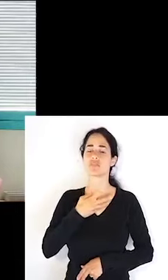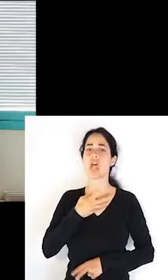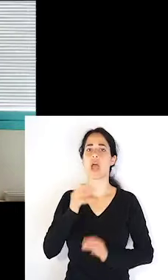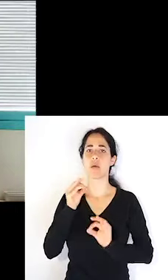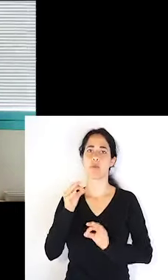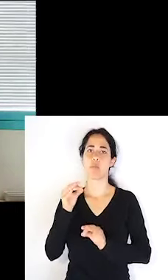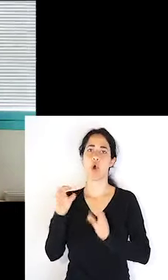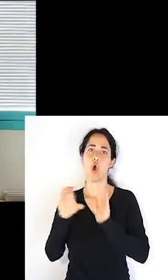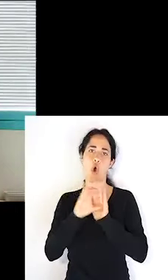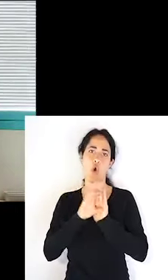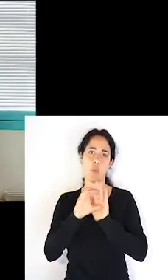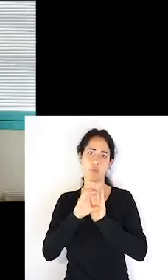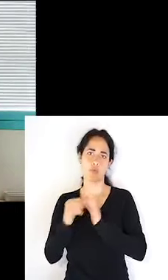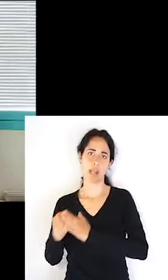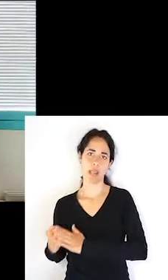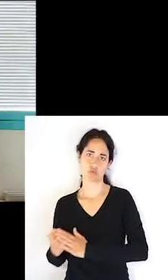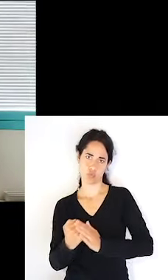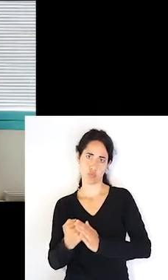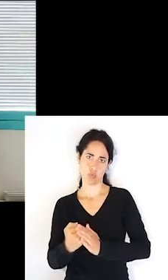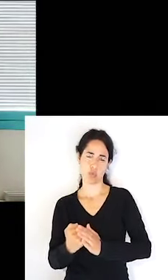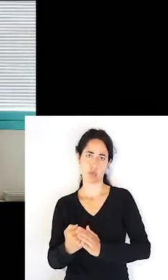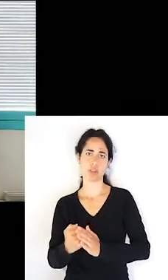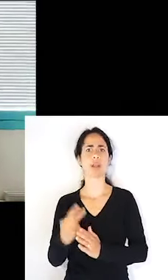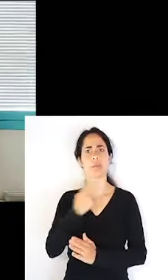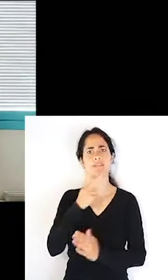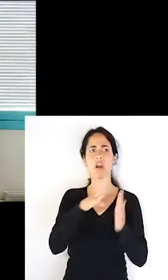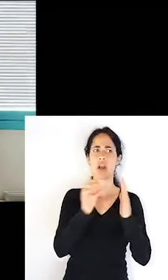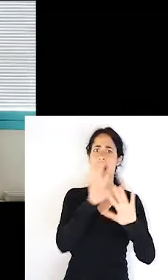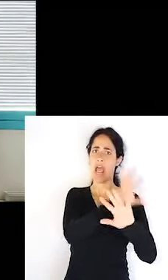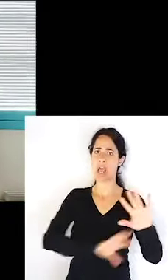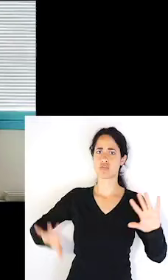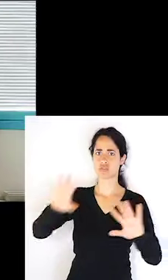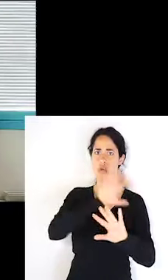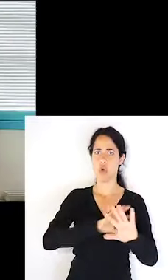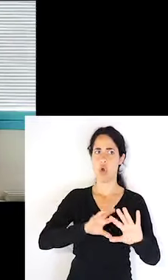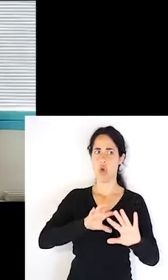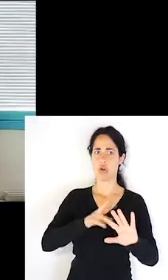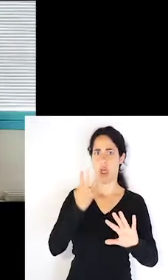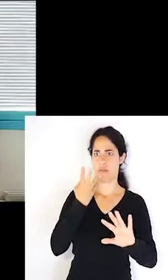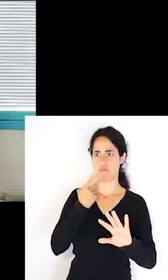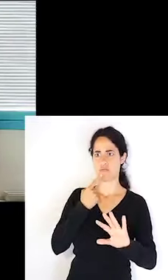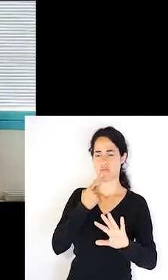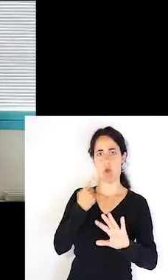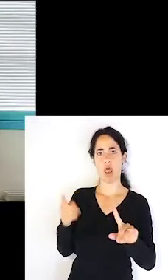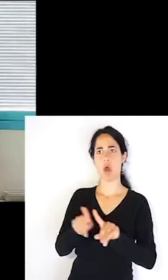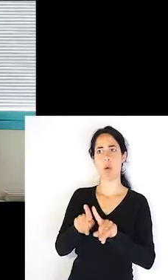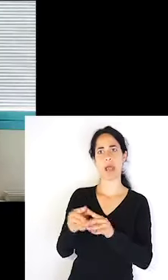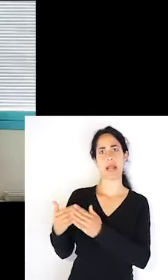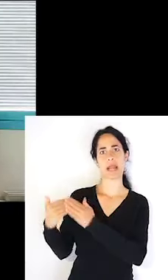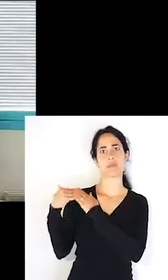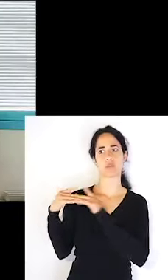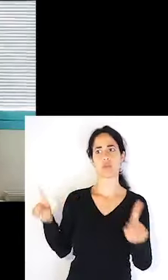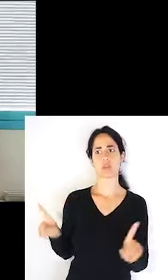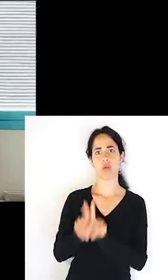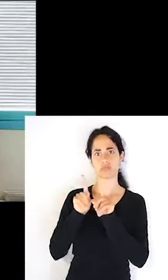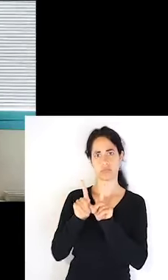Comuni, private, ma la Regione non si assolutamente sottrae a quella che è una responsabilità,